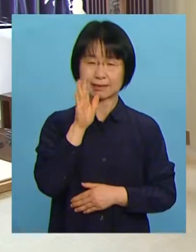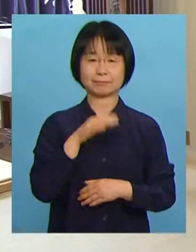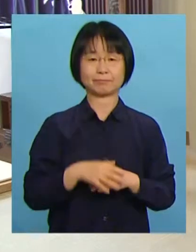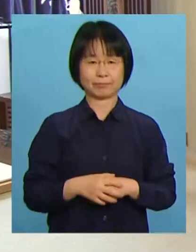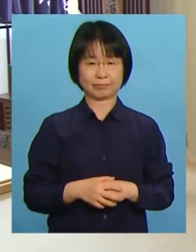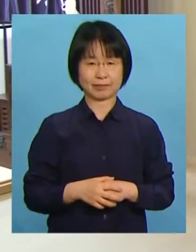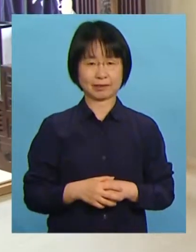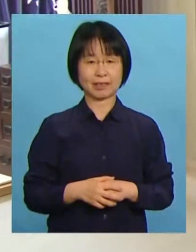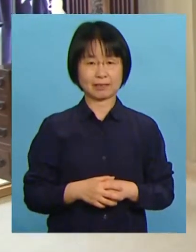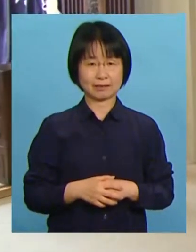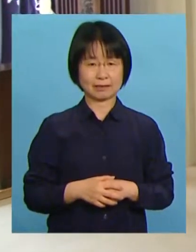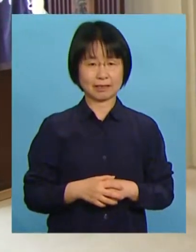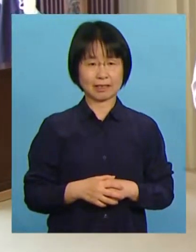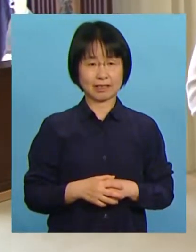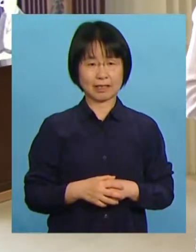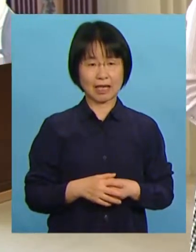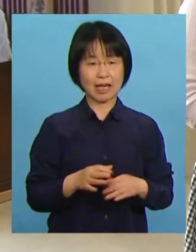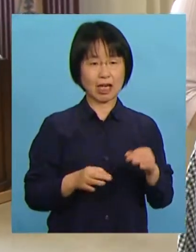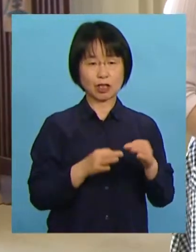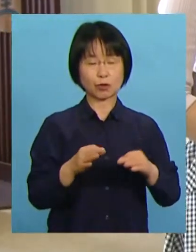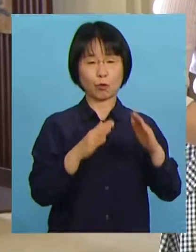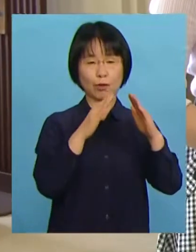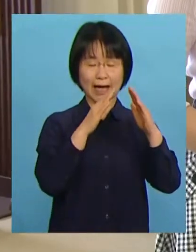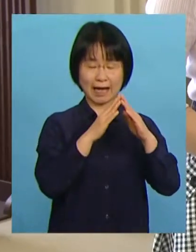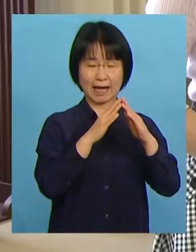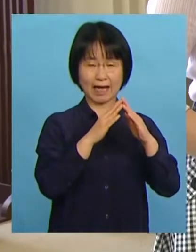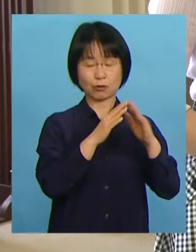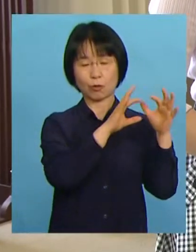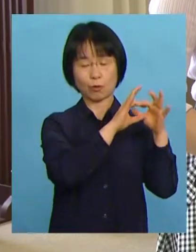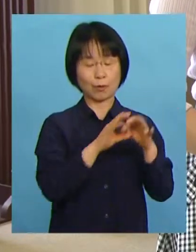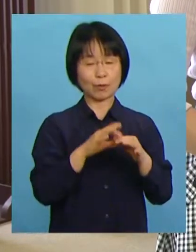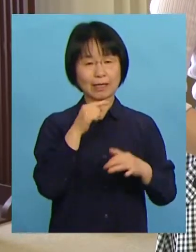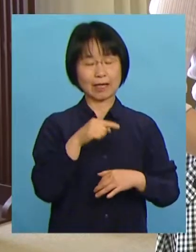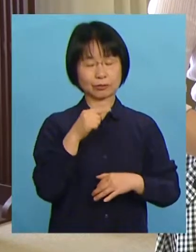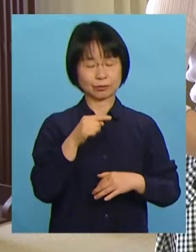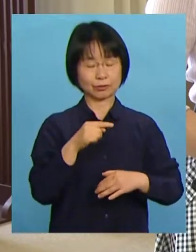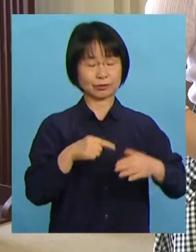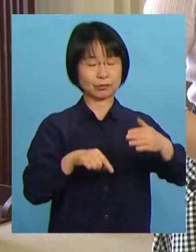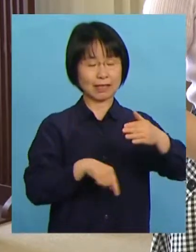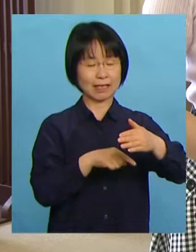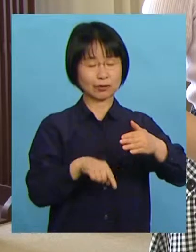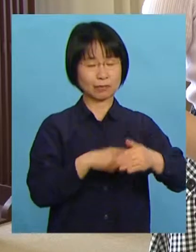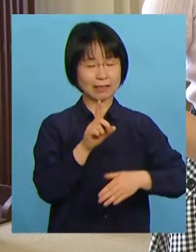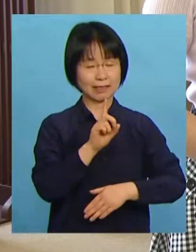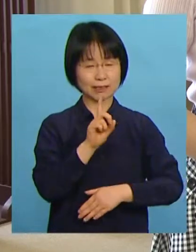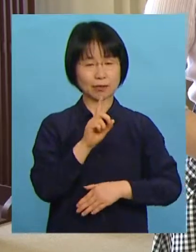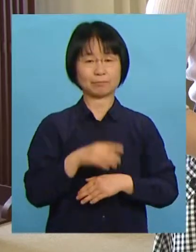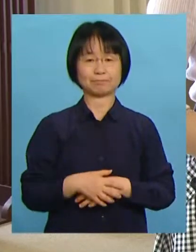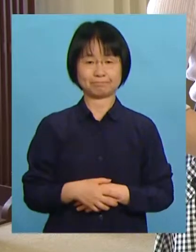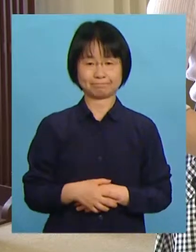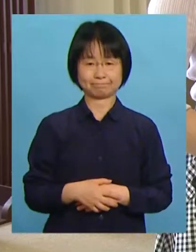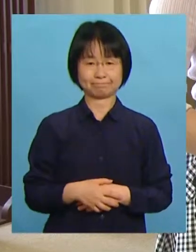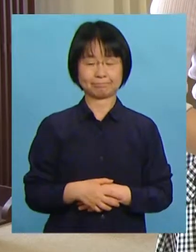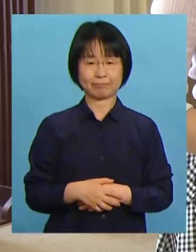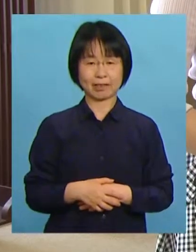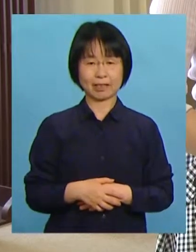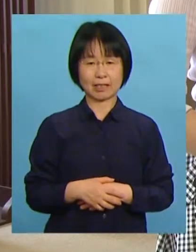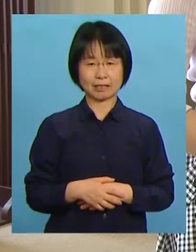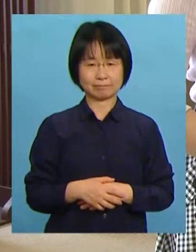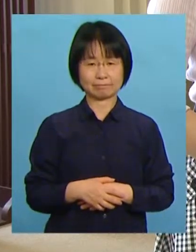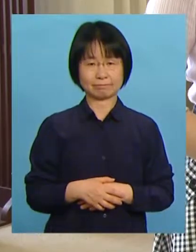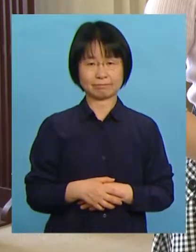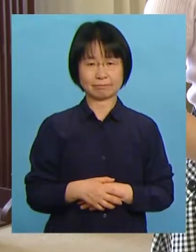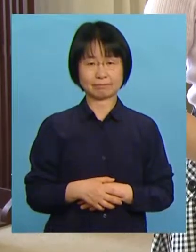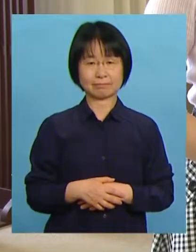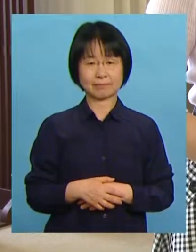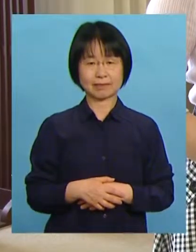今回の商家の家訓展ということですが、内容を教えてください。 はい、近江商人の商家に伝わる